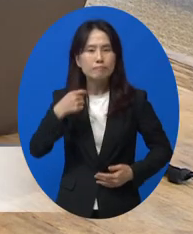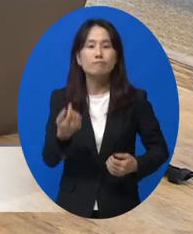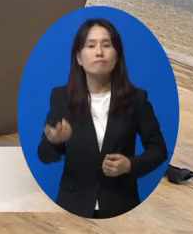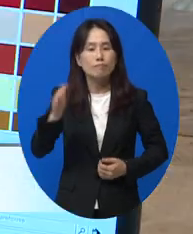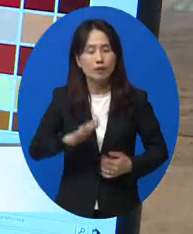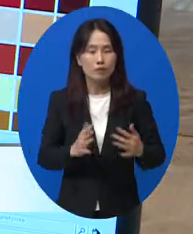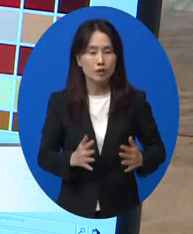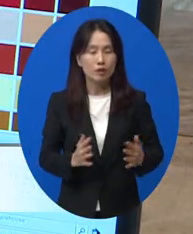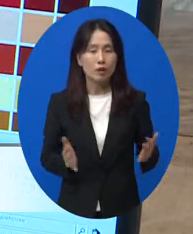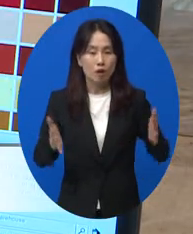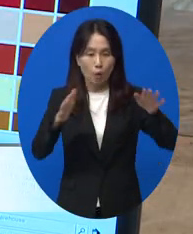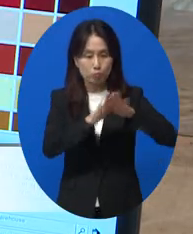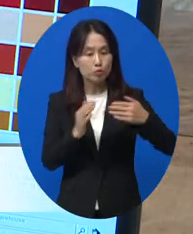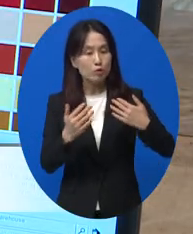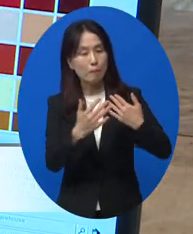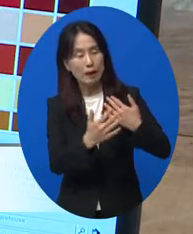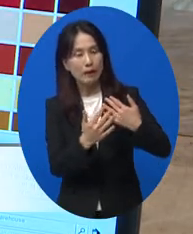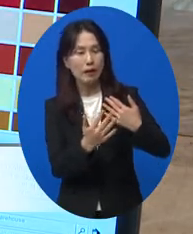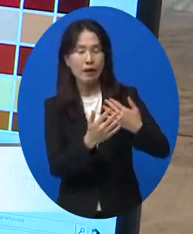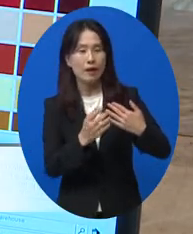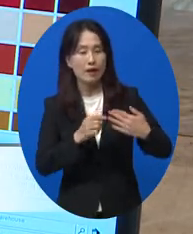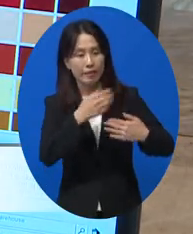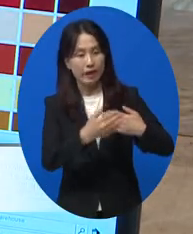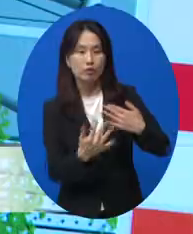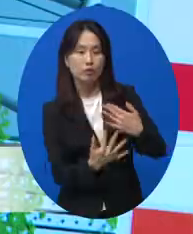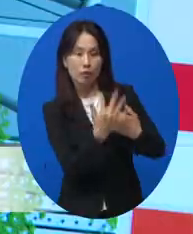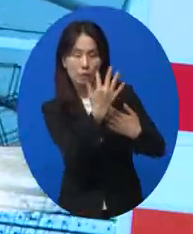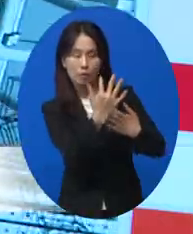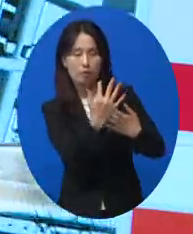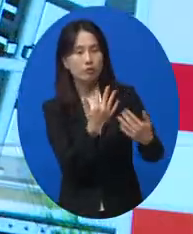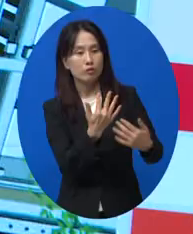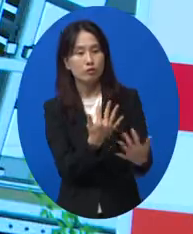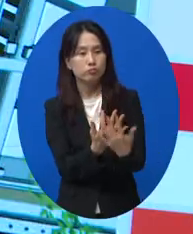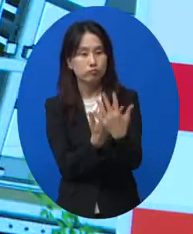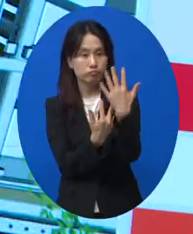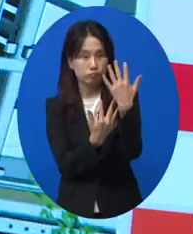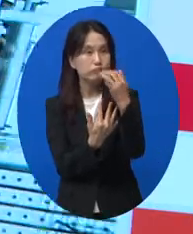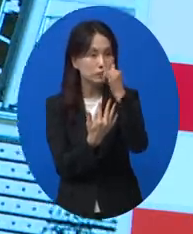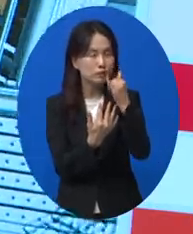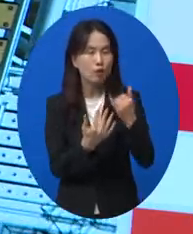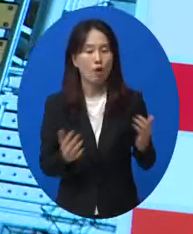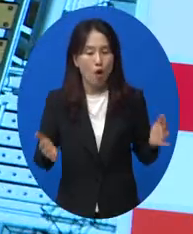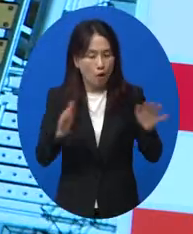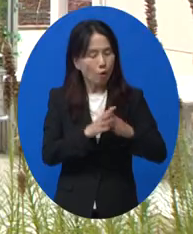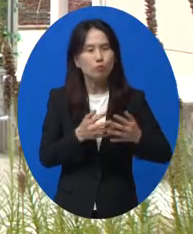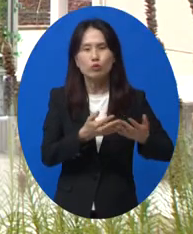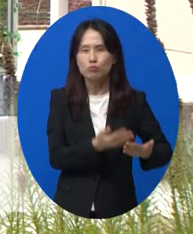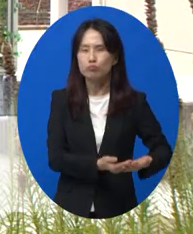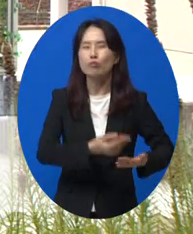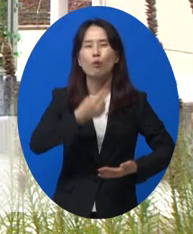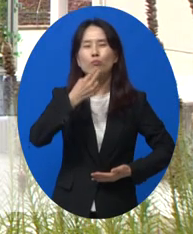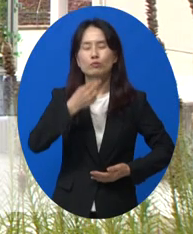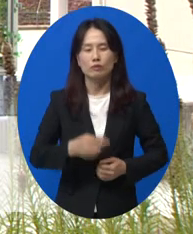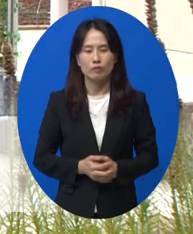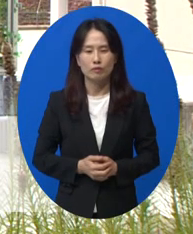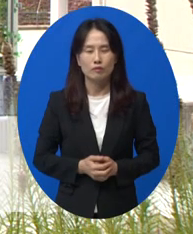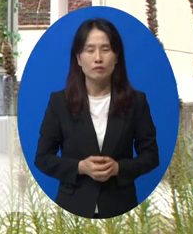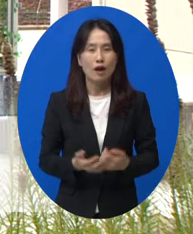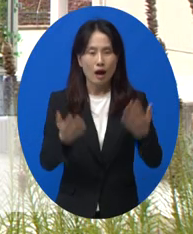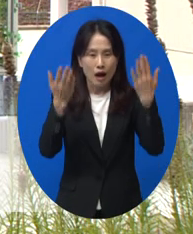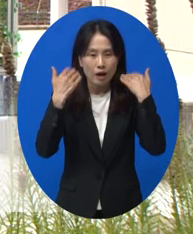건물의 벽면 녹화는 건물 외벽에 비계를 세워 건물에 직접적으로 무리가 가지 않습니다 학교에 중축공사에서